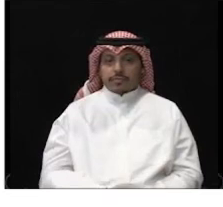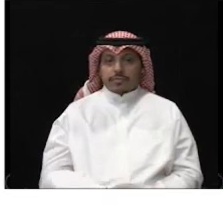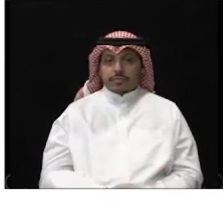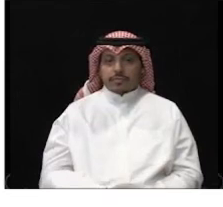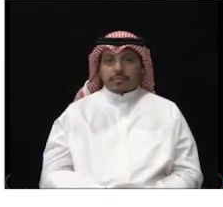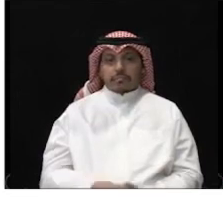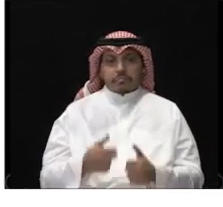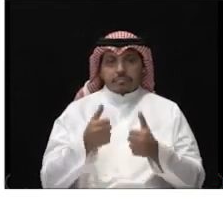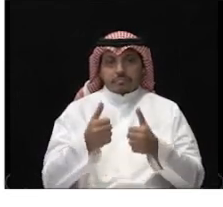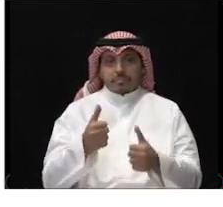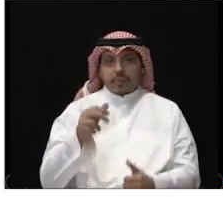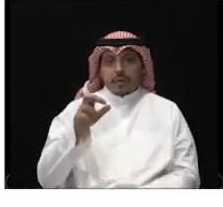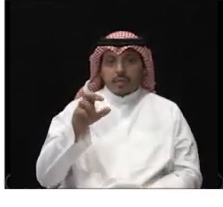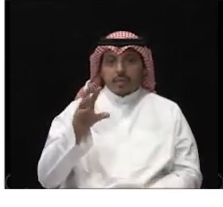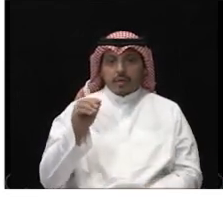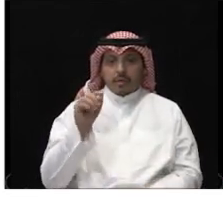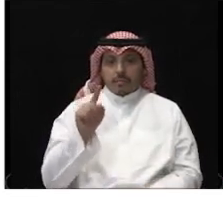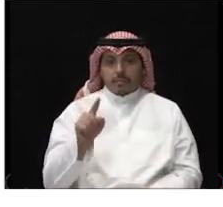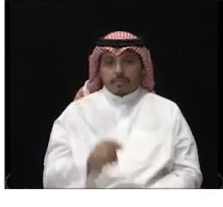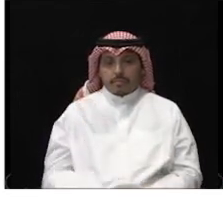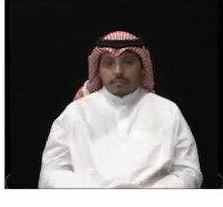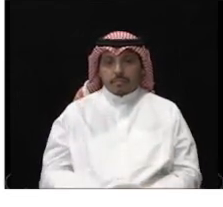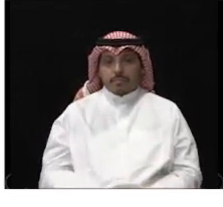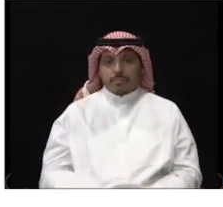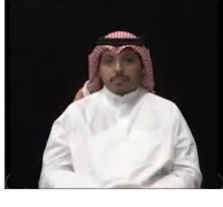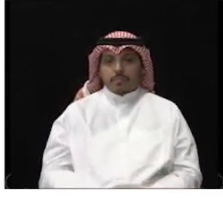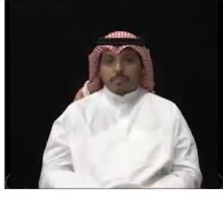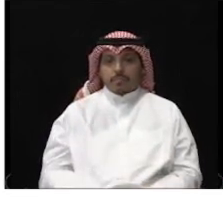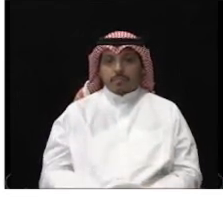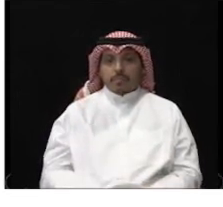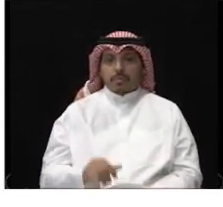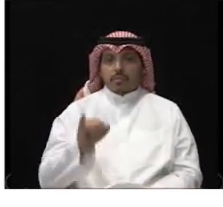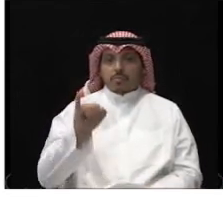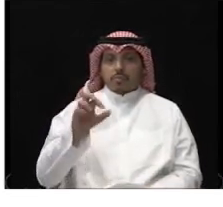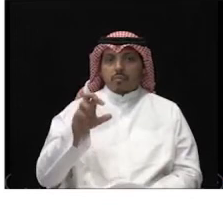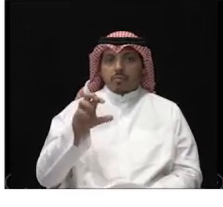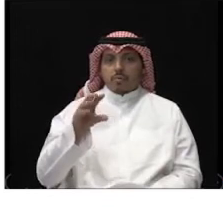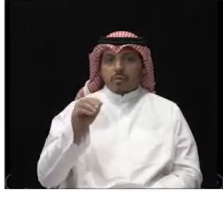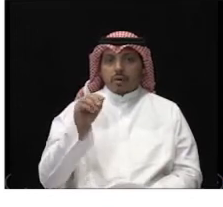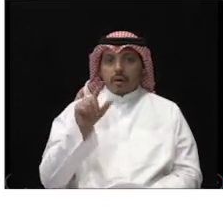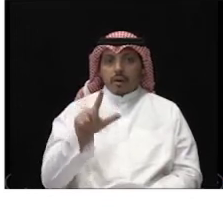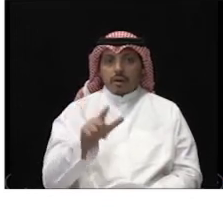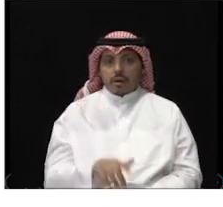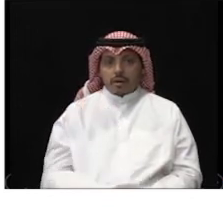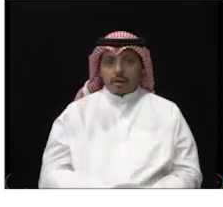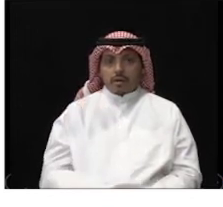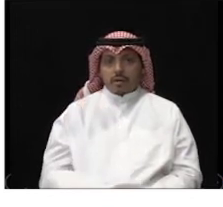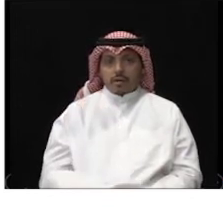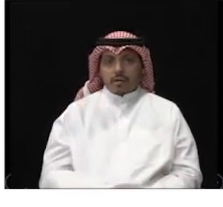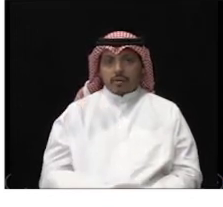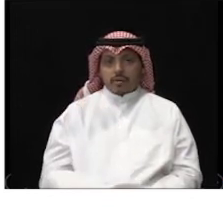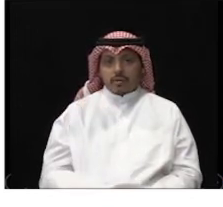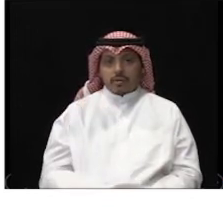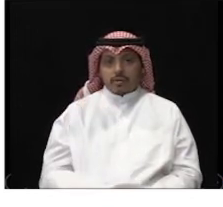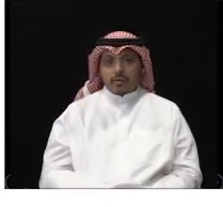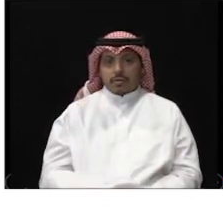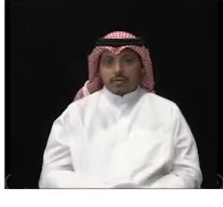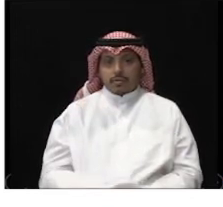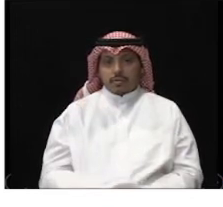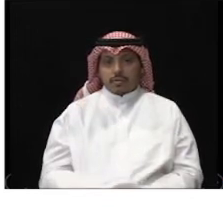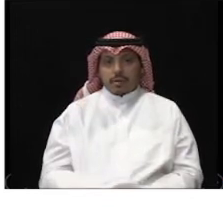أحسنتم، ذهب، الكلمة الثانية، مذهل، ممتاز، وأنتم مذهلون.